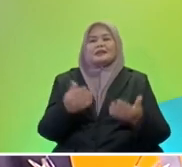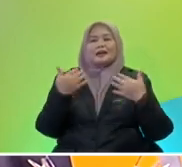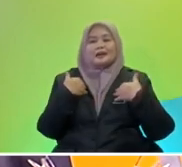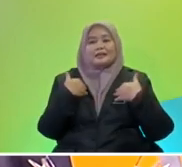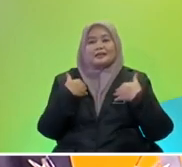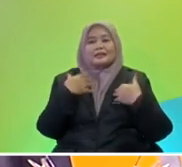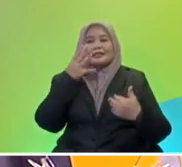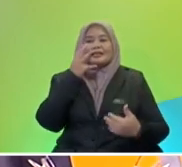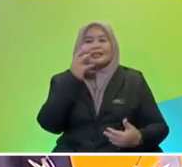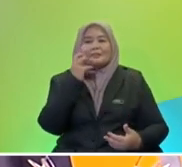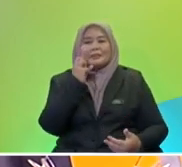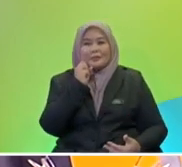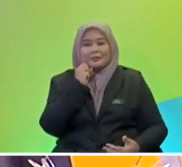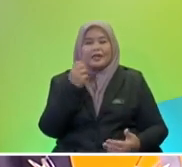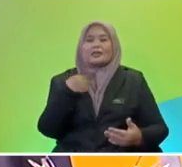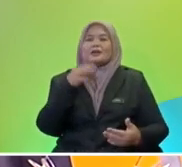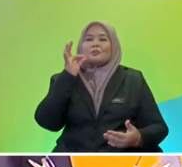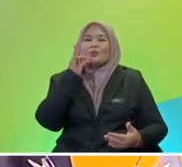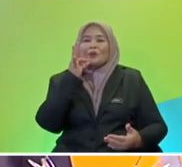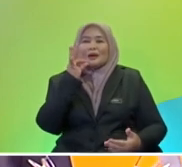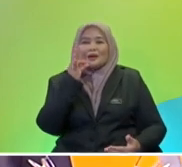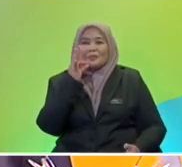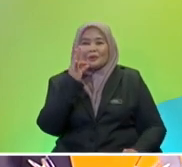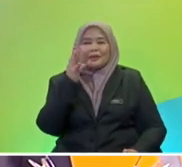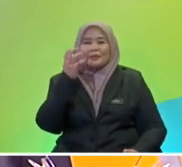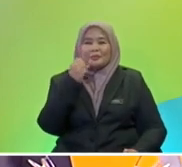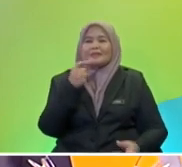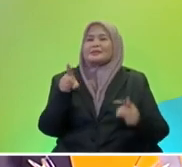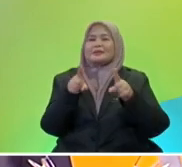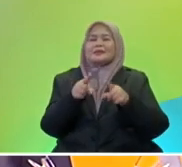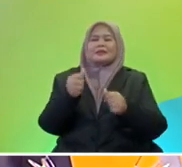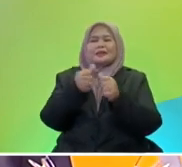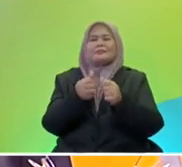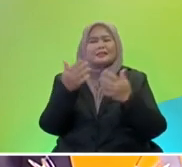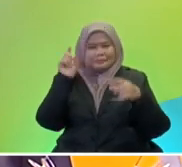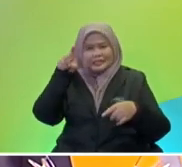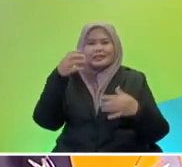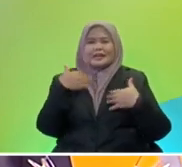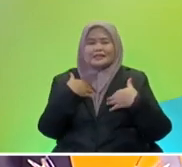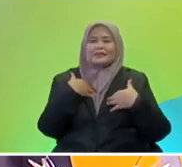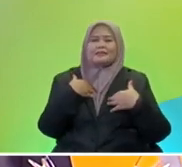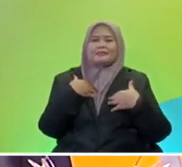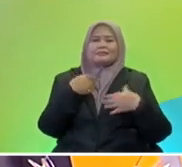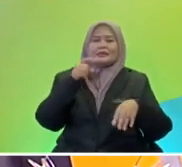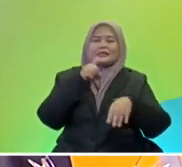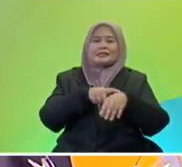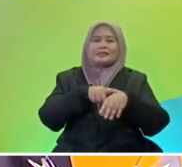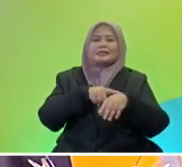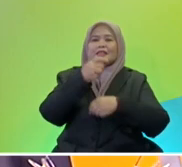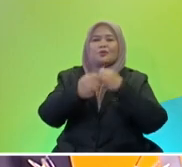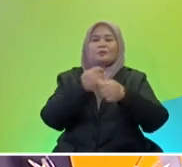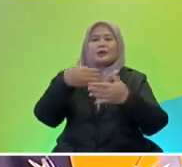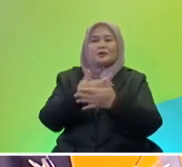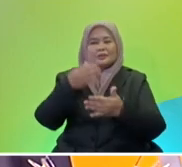adanya buah yang sangat sinonim dengan sambutan Tahun Baru Cina yaitu buah Limau Oke dan